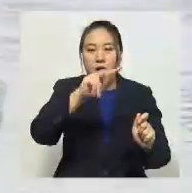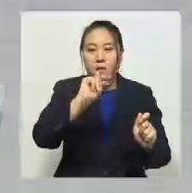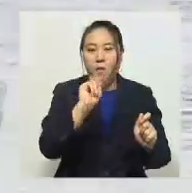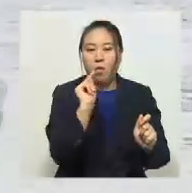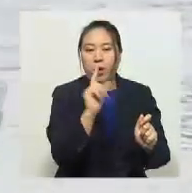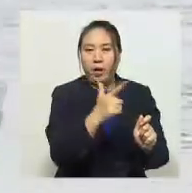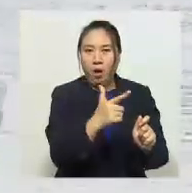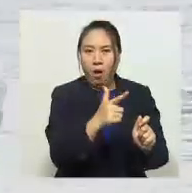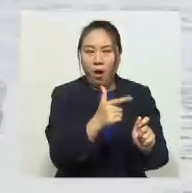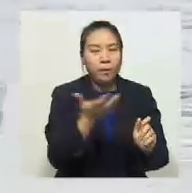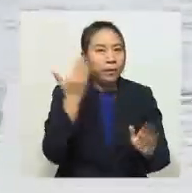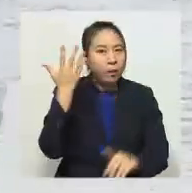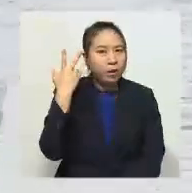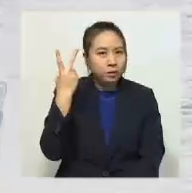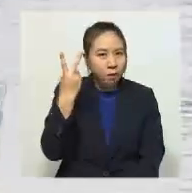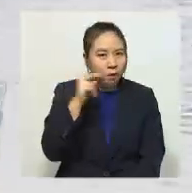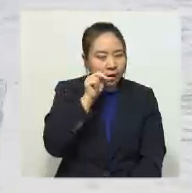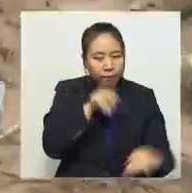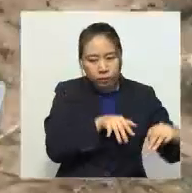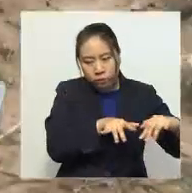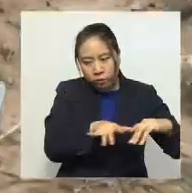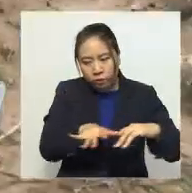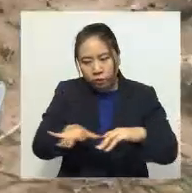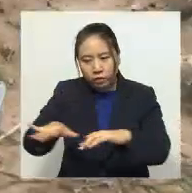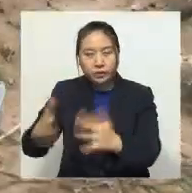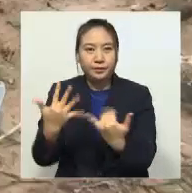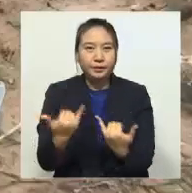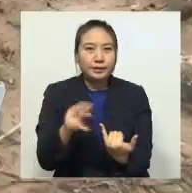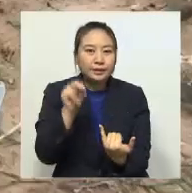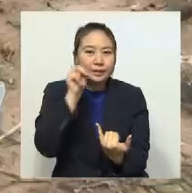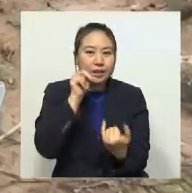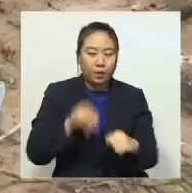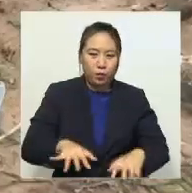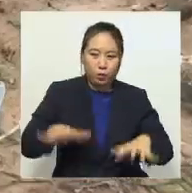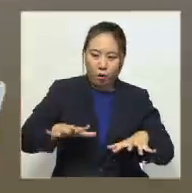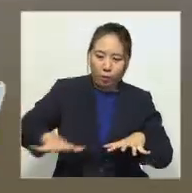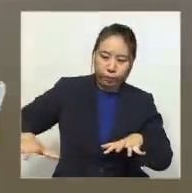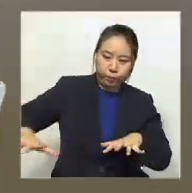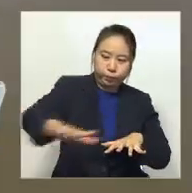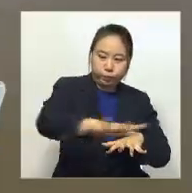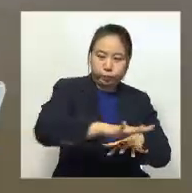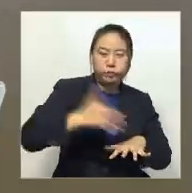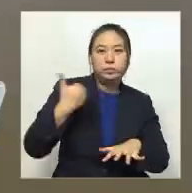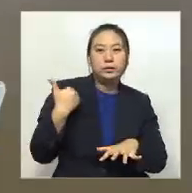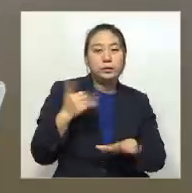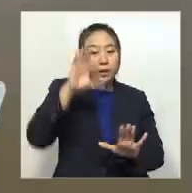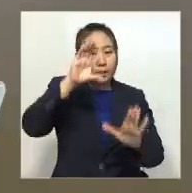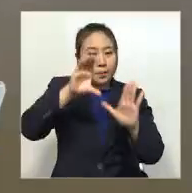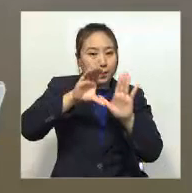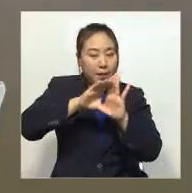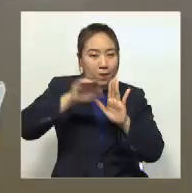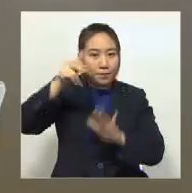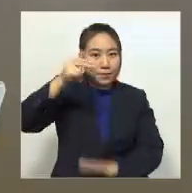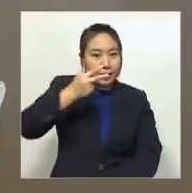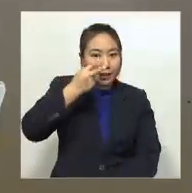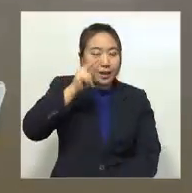ลงมาท่วมเมื่อประมาณ2วันและตอนนี้ปริมาณน้ำที่ไหลลงมากำลังหลากท่วมขยายพื้นที่เป็นวงกว้างจากภาพมุมสูงในตำบลวังหลวงจะ